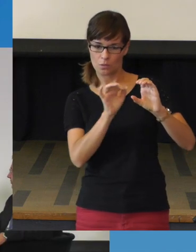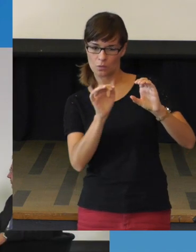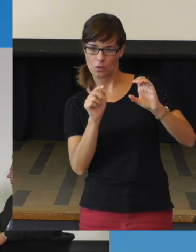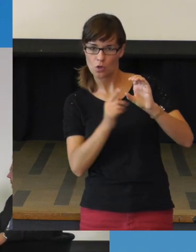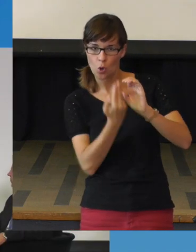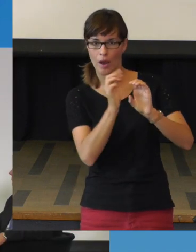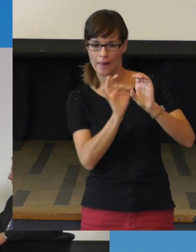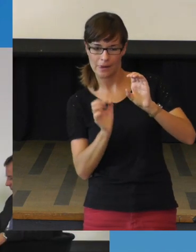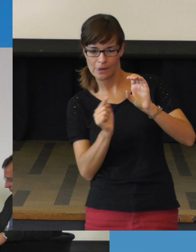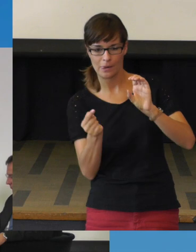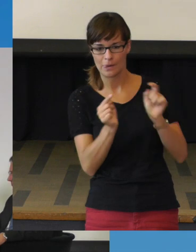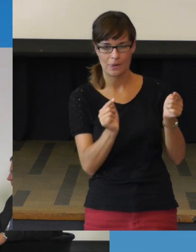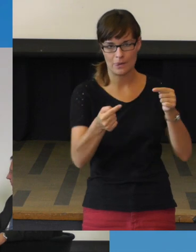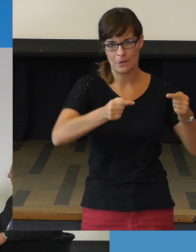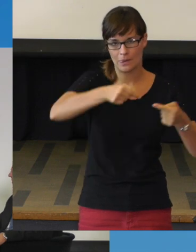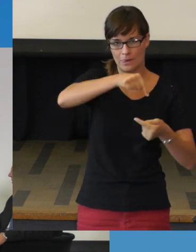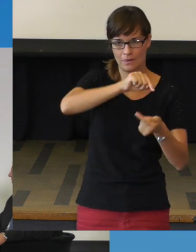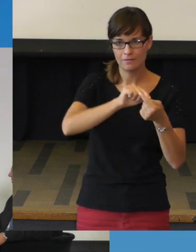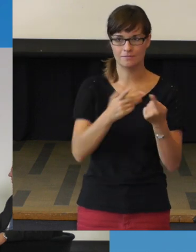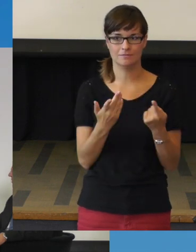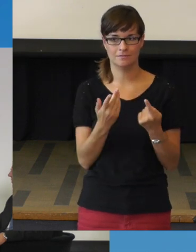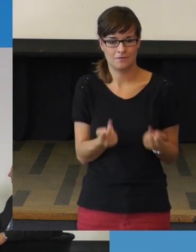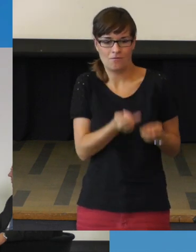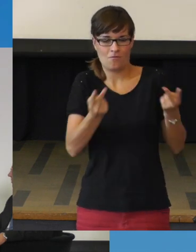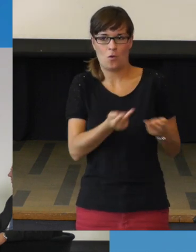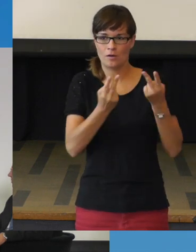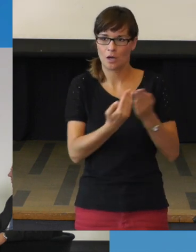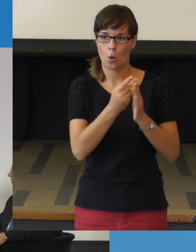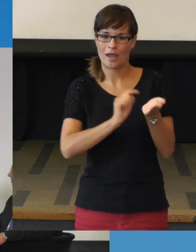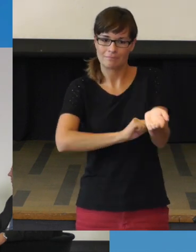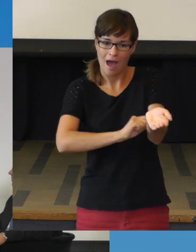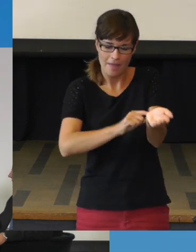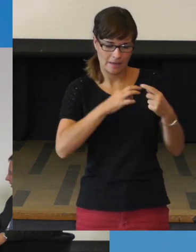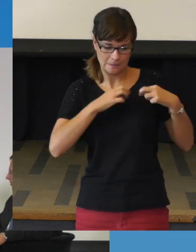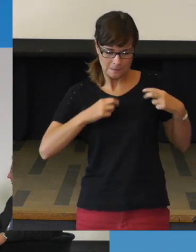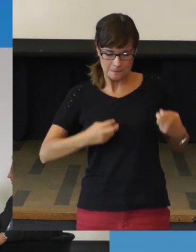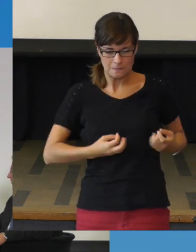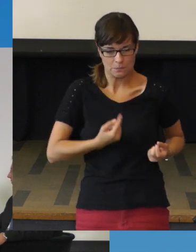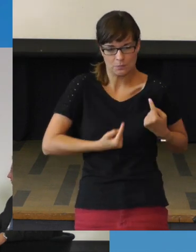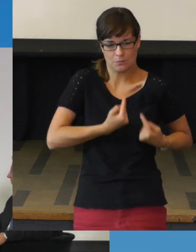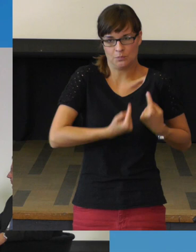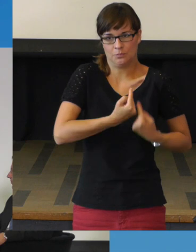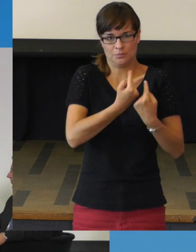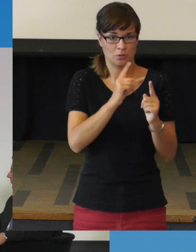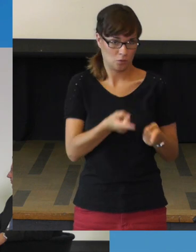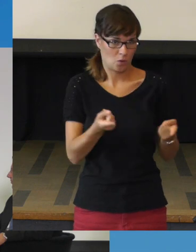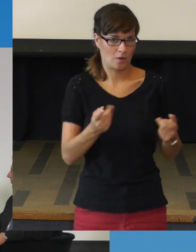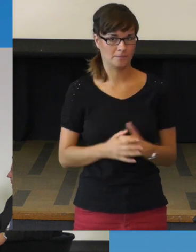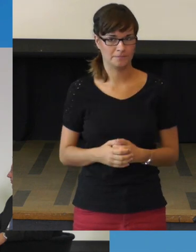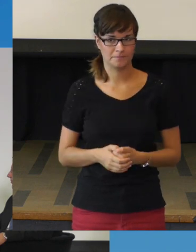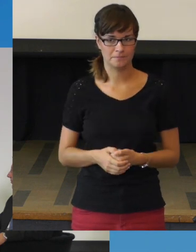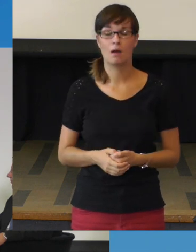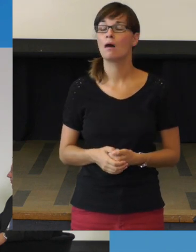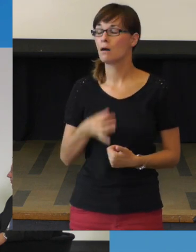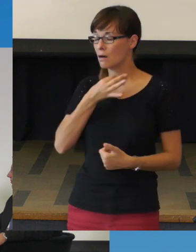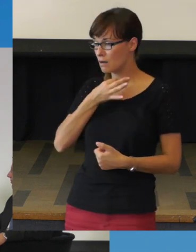Also mechanisch von außen auf die Durchblutung einwirkend. Genau. Ja, also